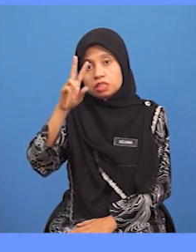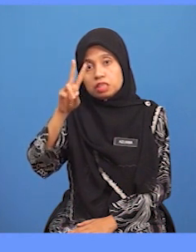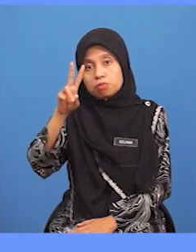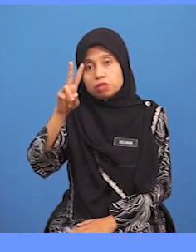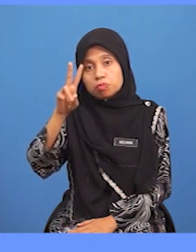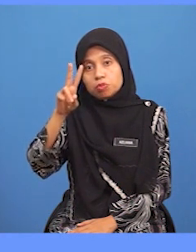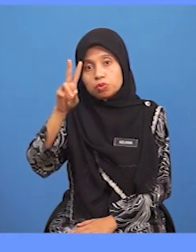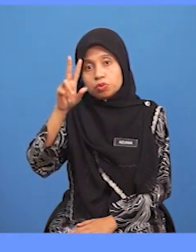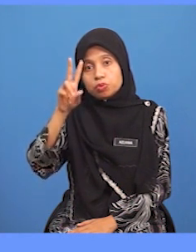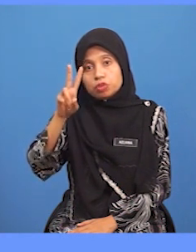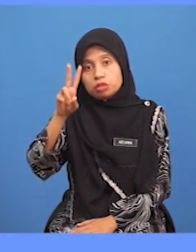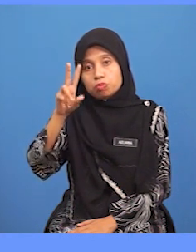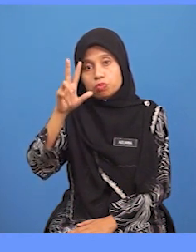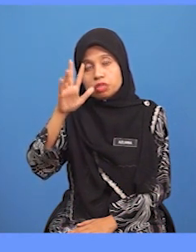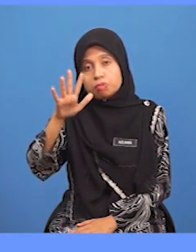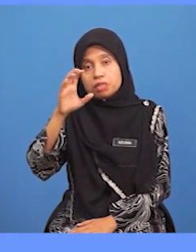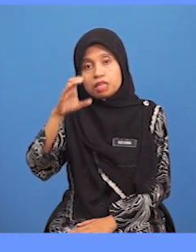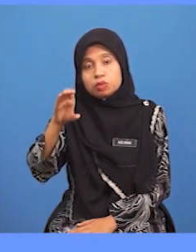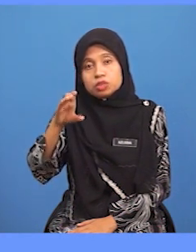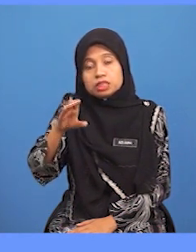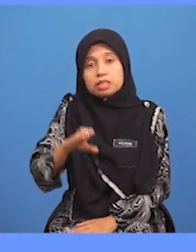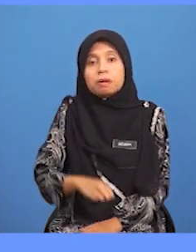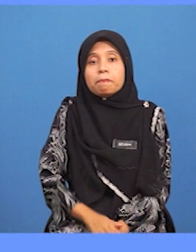RM52,500, jumlah kos 2018